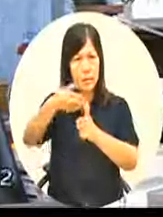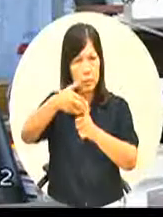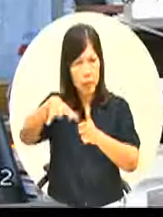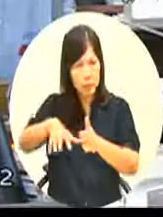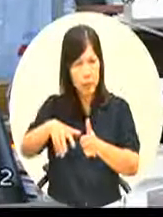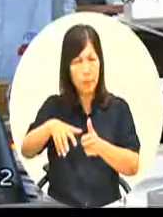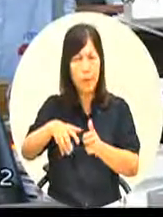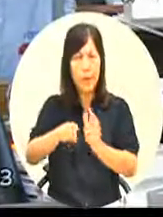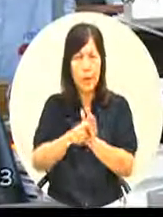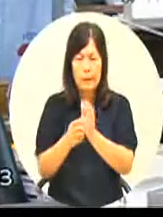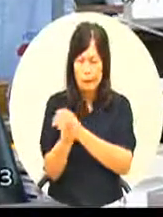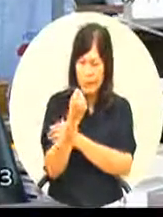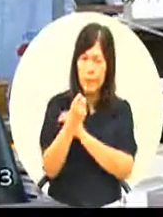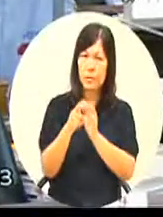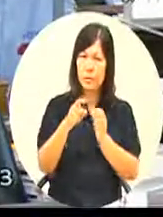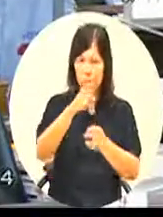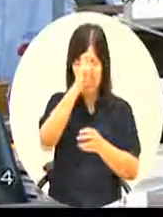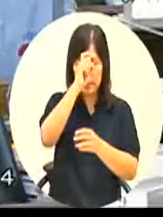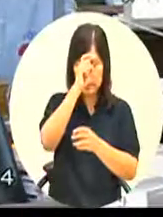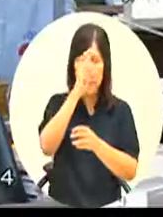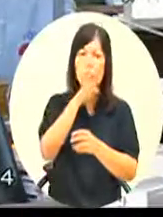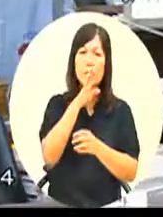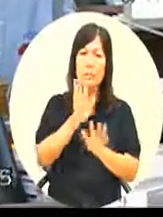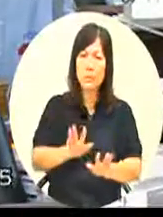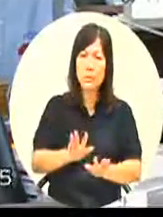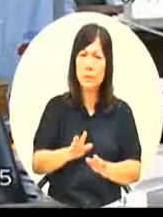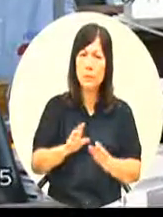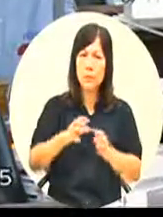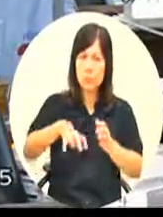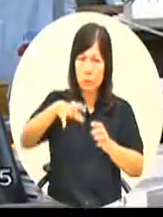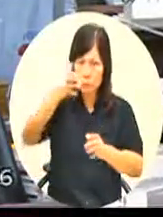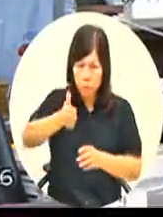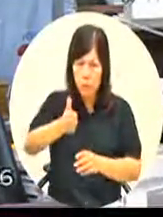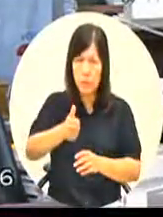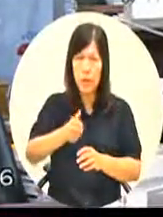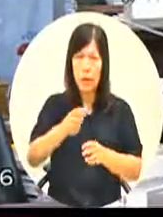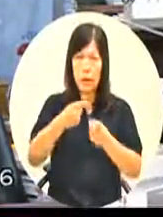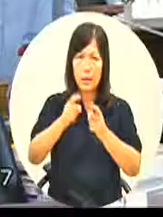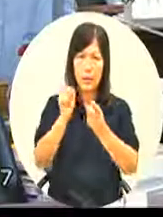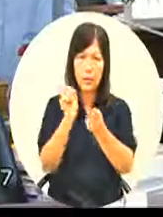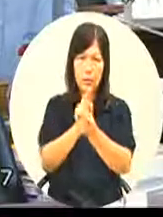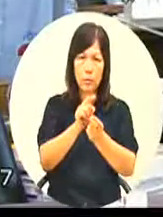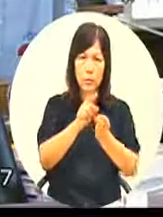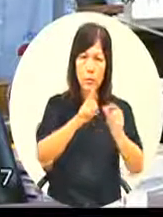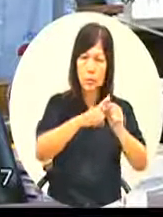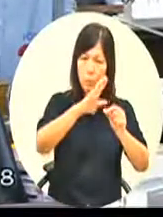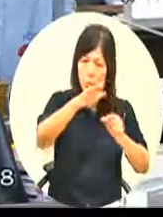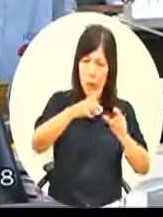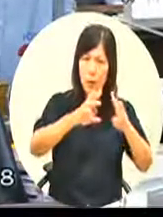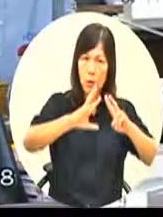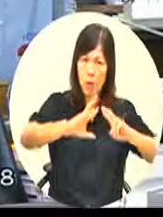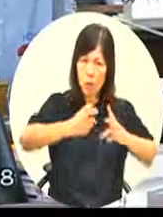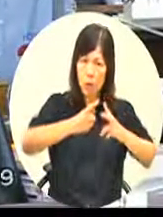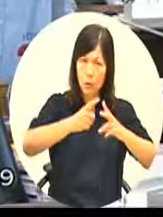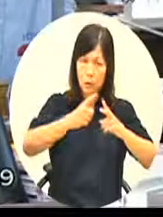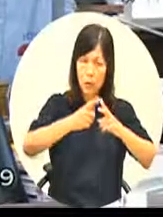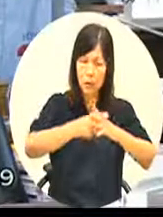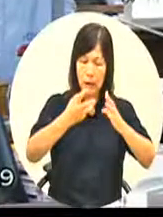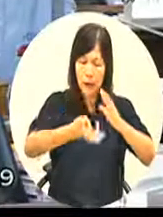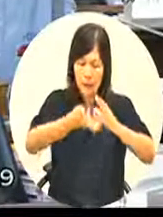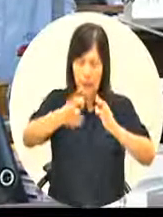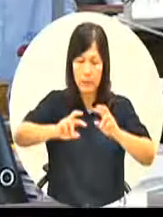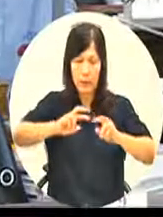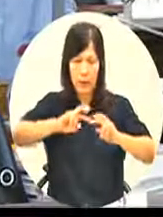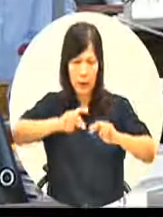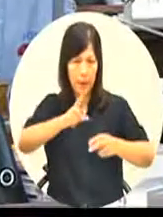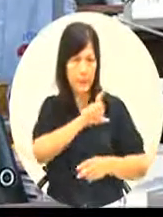的这个积极要求今天的那个局长，你应该对中山国小迁校更名这个政策